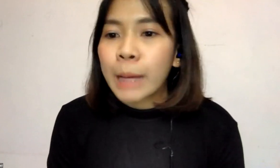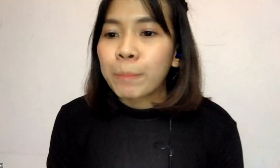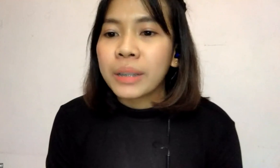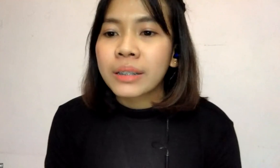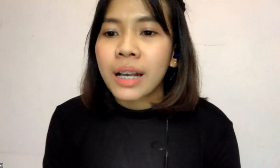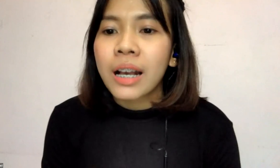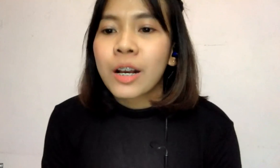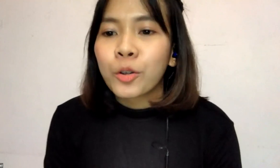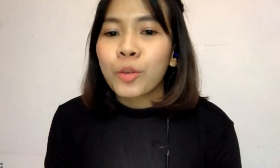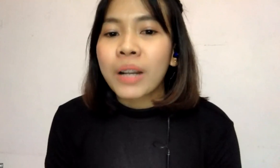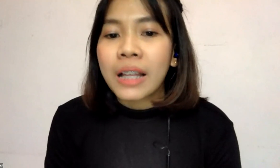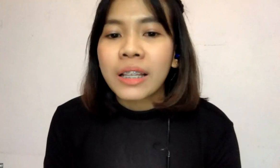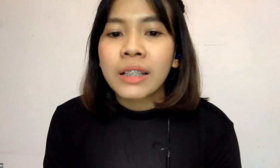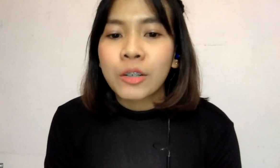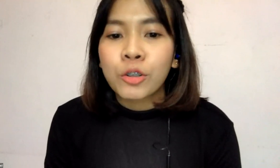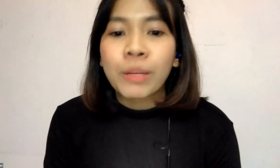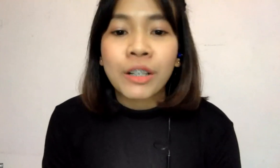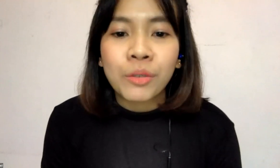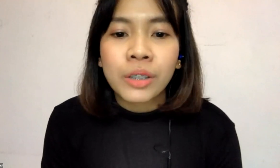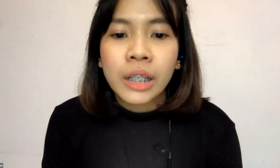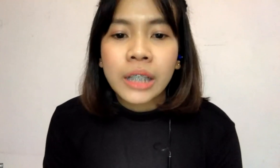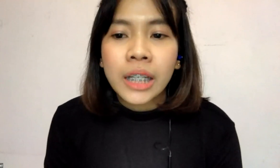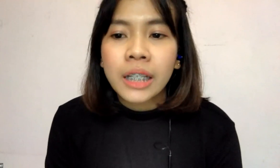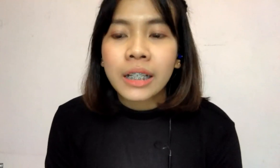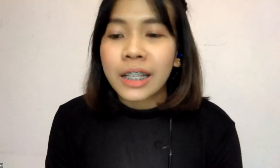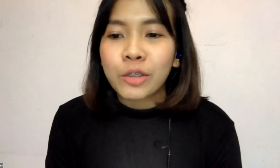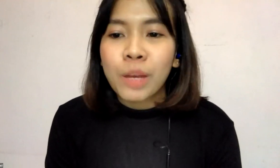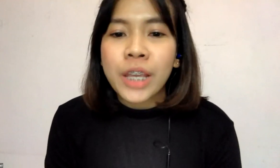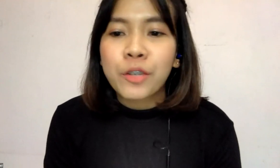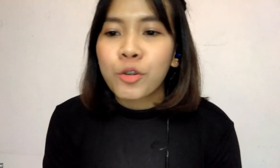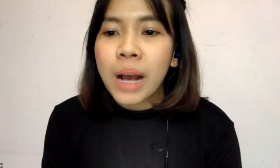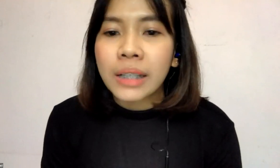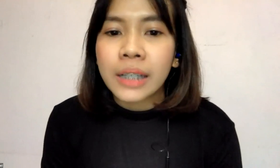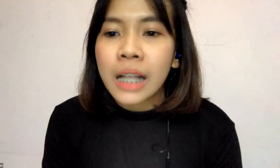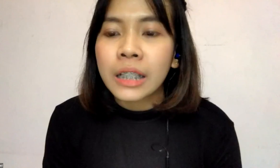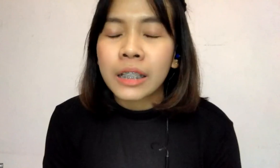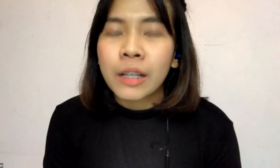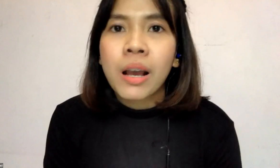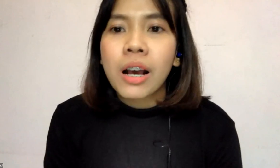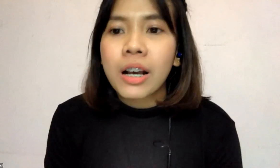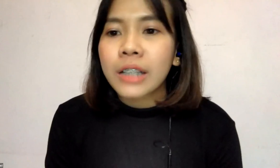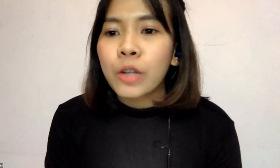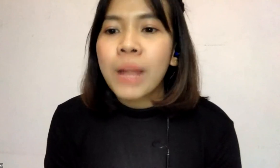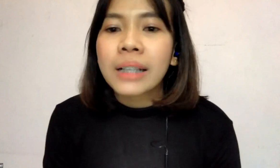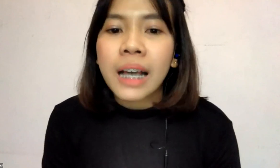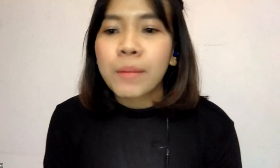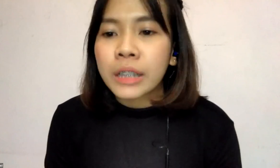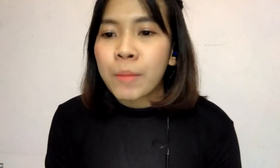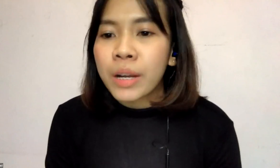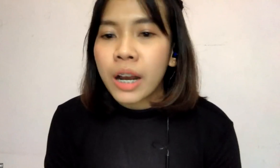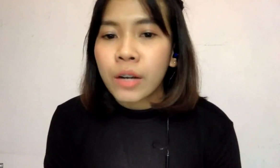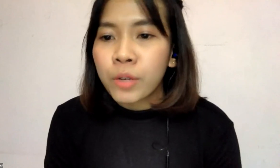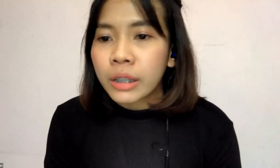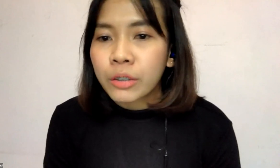tetap bisa untuk berlatih terus menerus jadi ketika sudah menjadi juru bahasa isyarat tetap selalu belajar